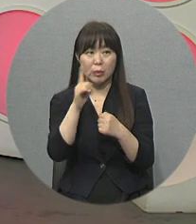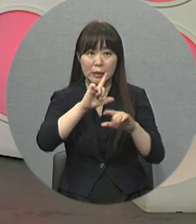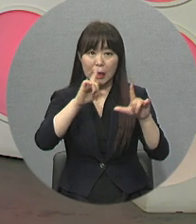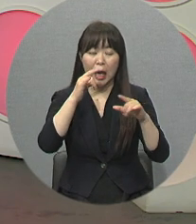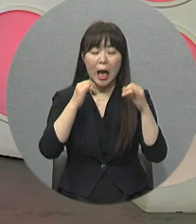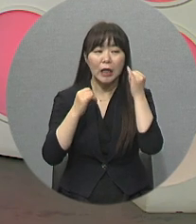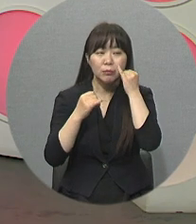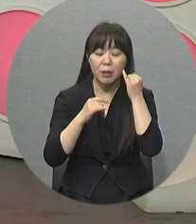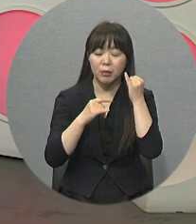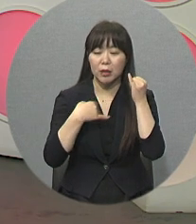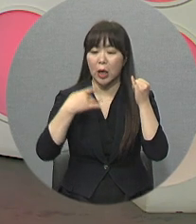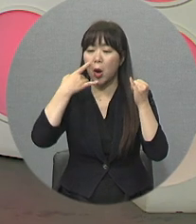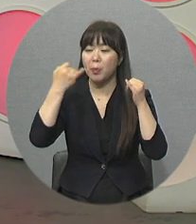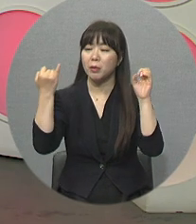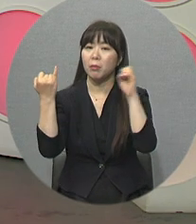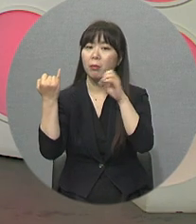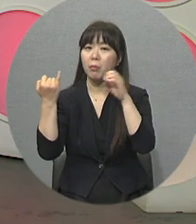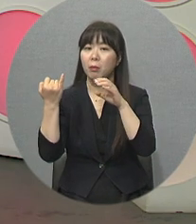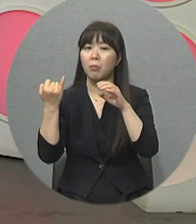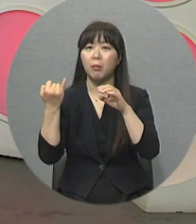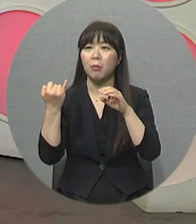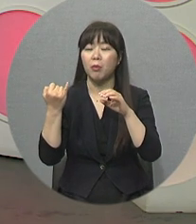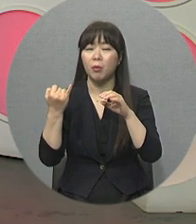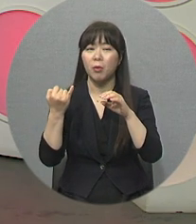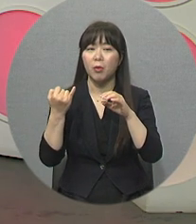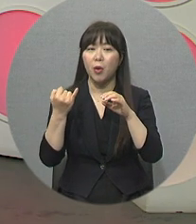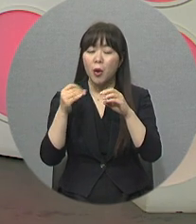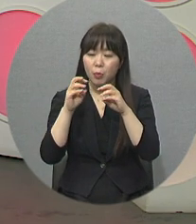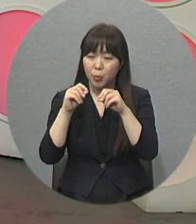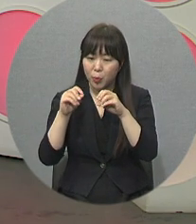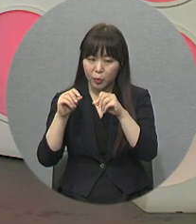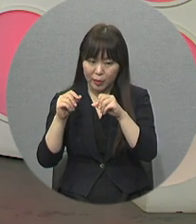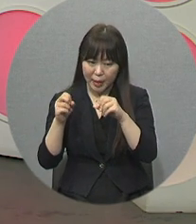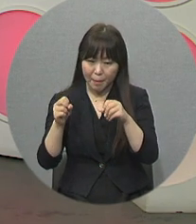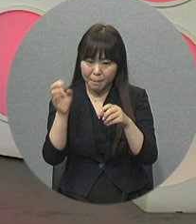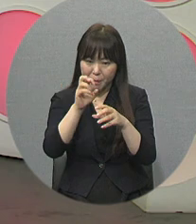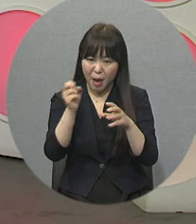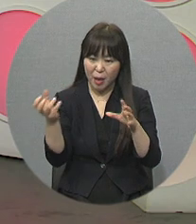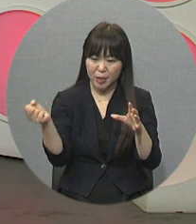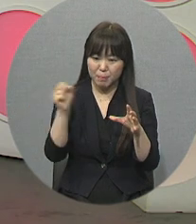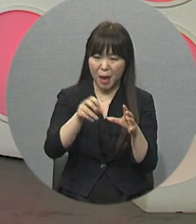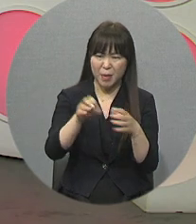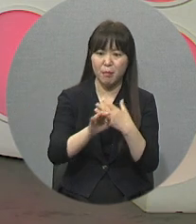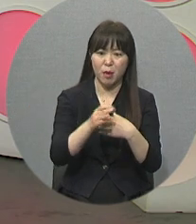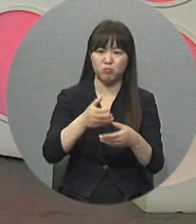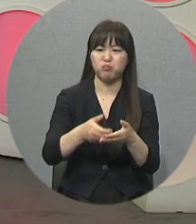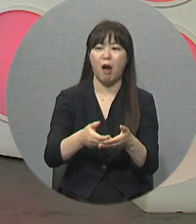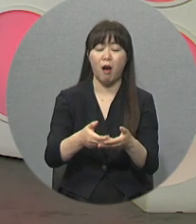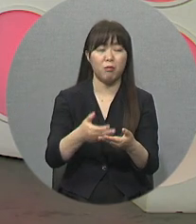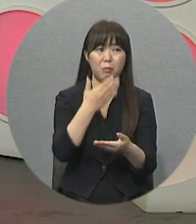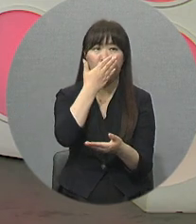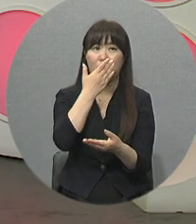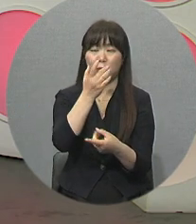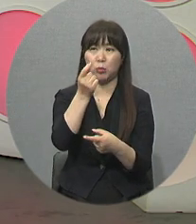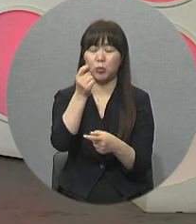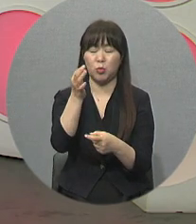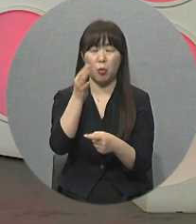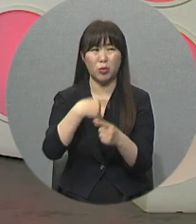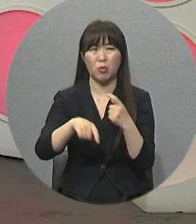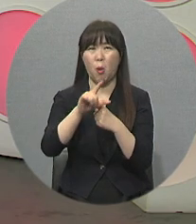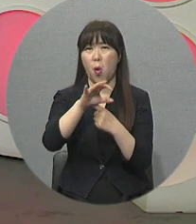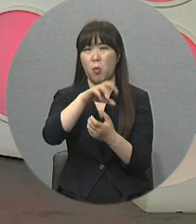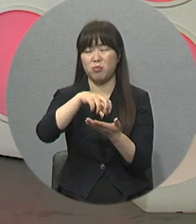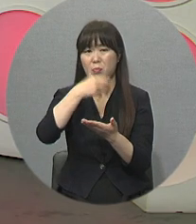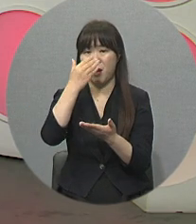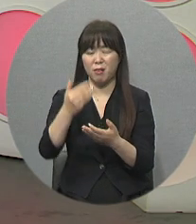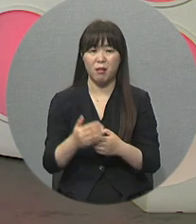아주머니가 엄마에게 말했습니다. 뭐라고? 모래를 몇 주먹 넣으면 무게가 많이 나가 돈 더 받을 수 있어. 다들 그렇게